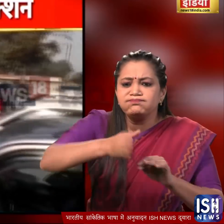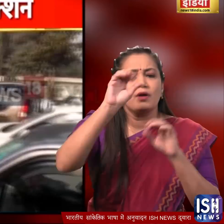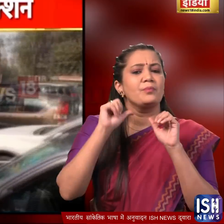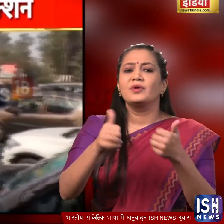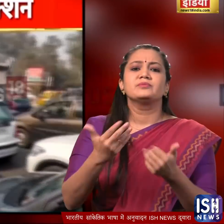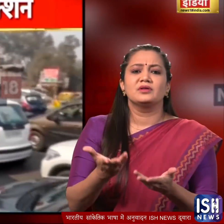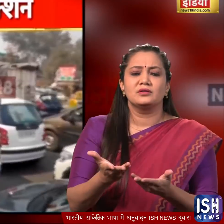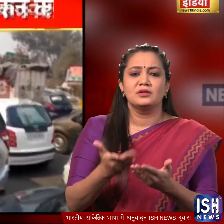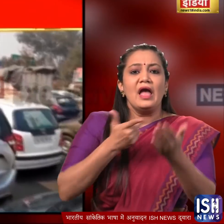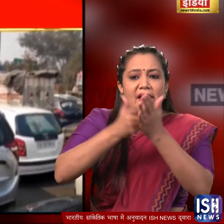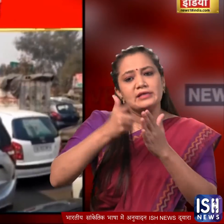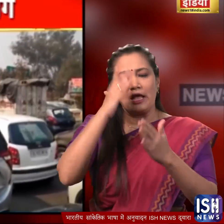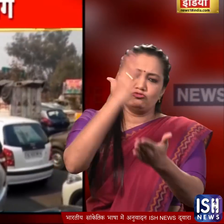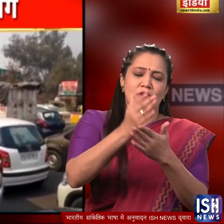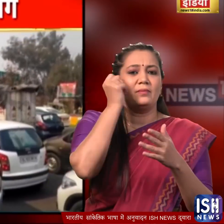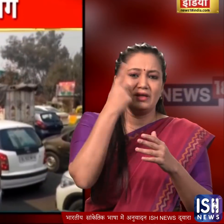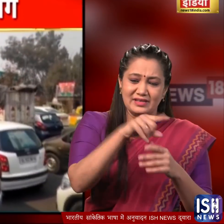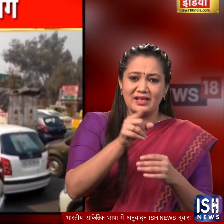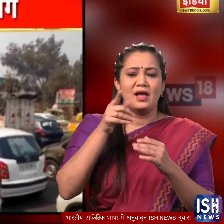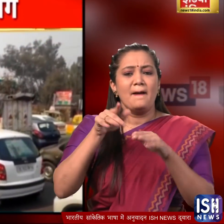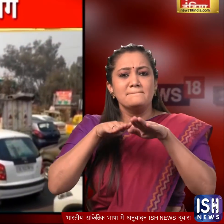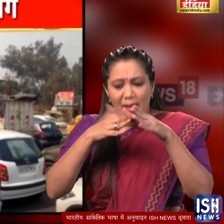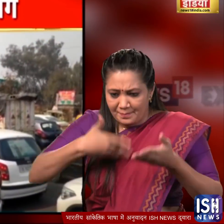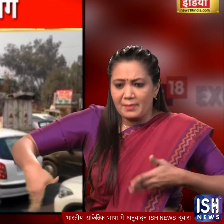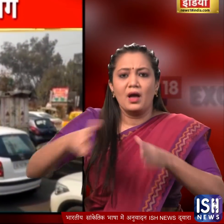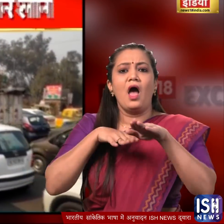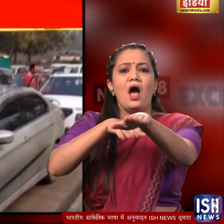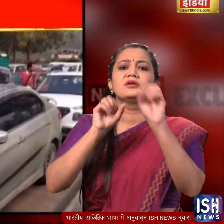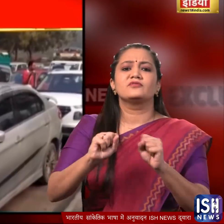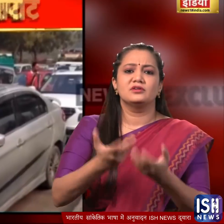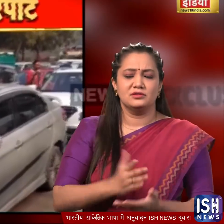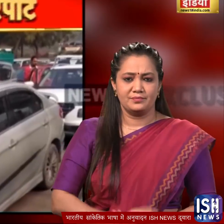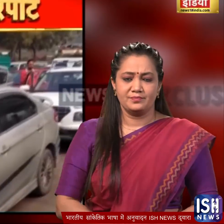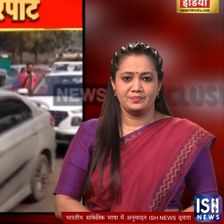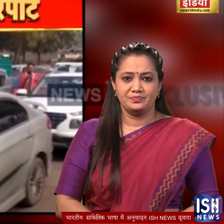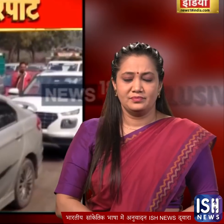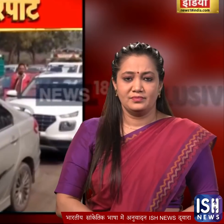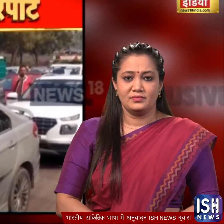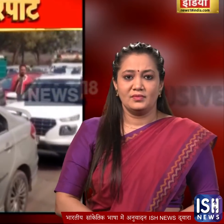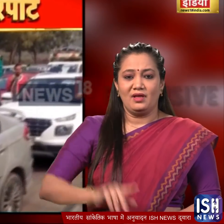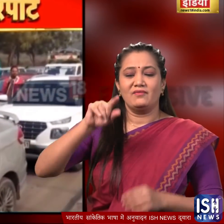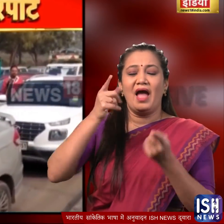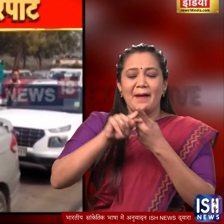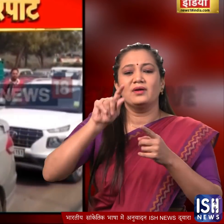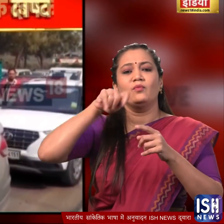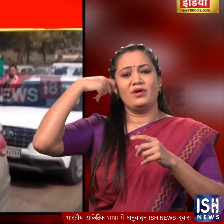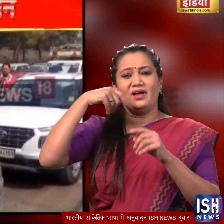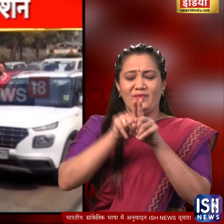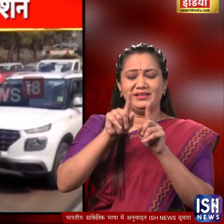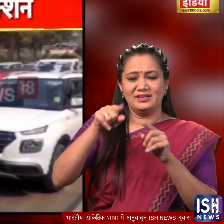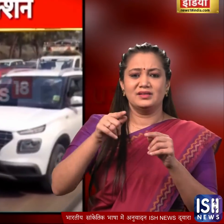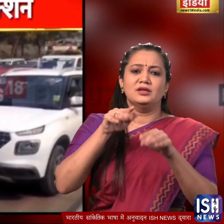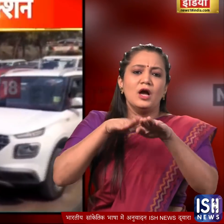की तरफ न जाएं और किसानों को रोकने के लिए दिल्ली पुलिस ने इस तरह के इंतजाम किए हैं। एक तस्वीर उस समय की भी सामने आई जब काफी देर